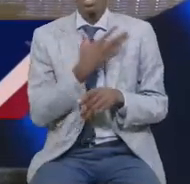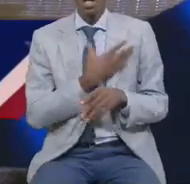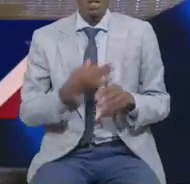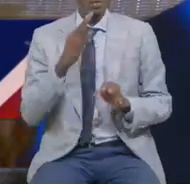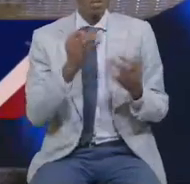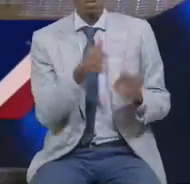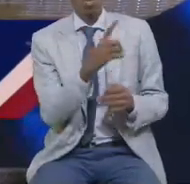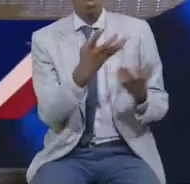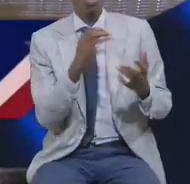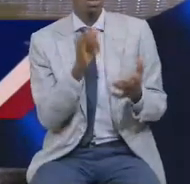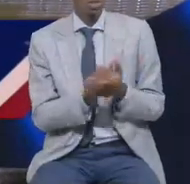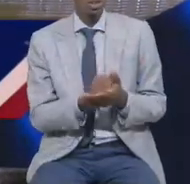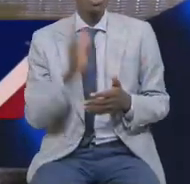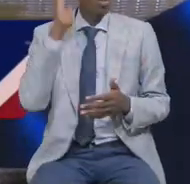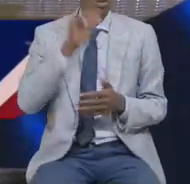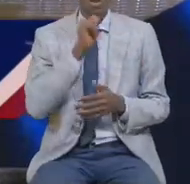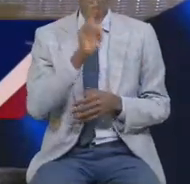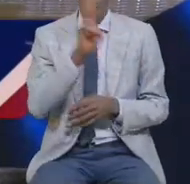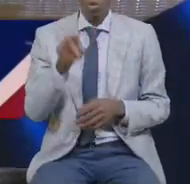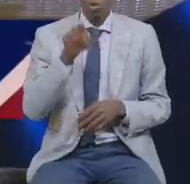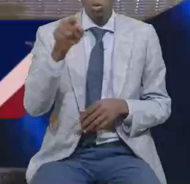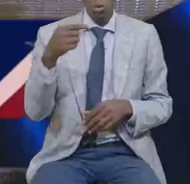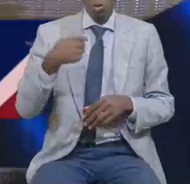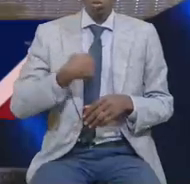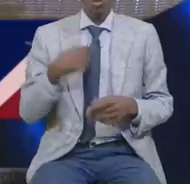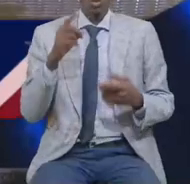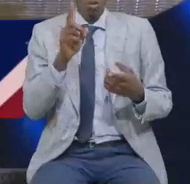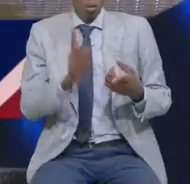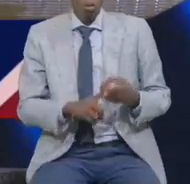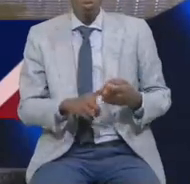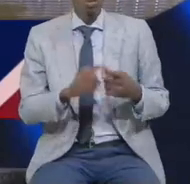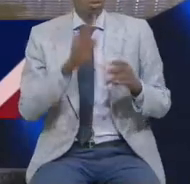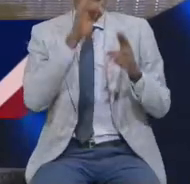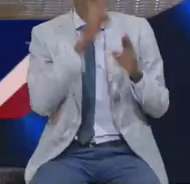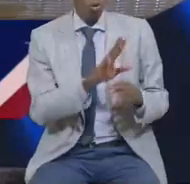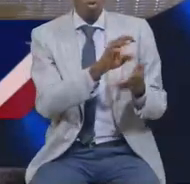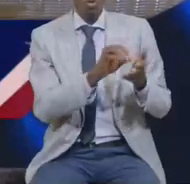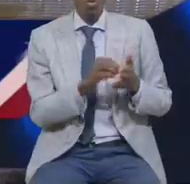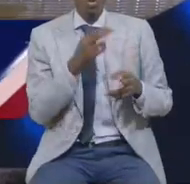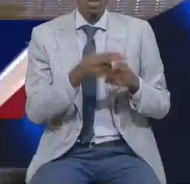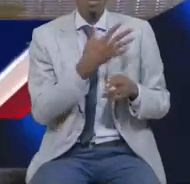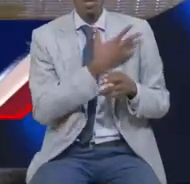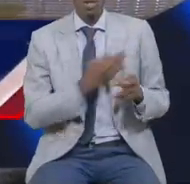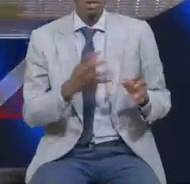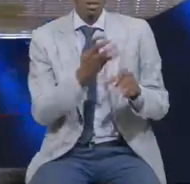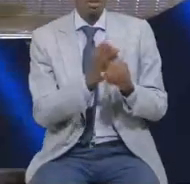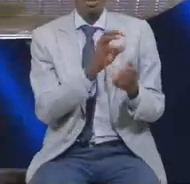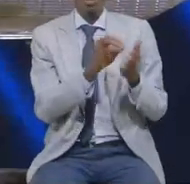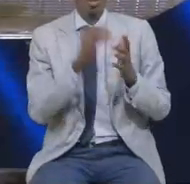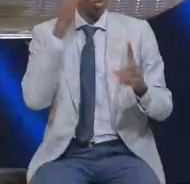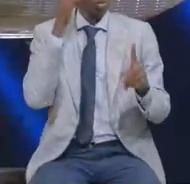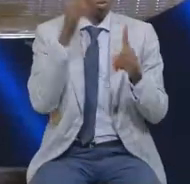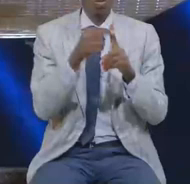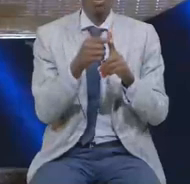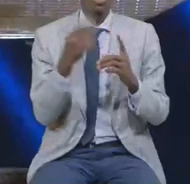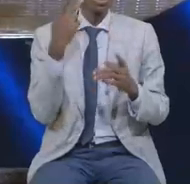m'utiliser ni t'utiliser pour atteindre ses objectifs. Voyons, nous allons voir trois points ici. Nous